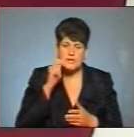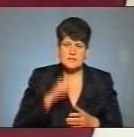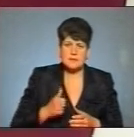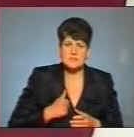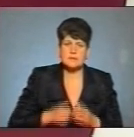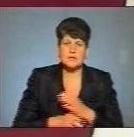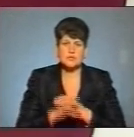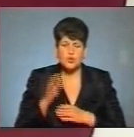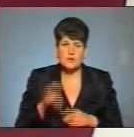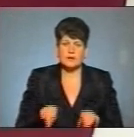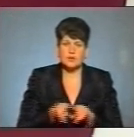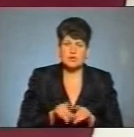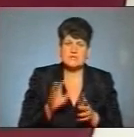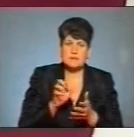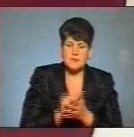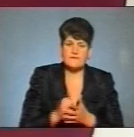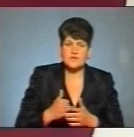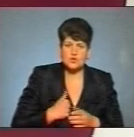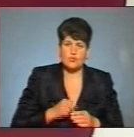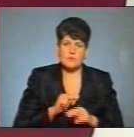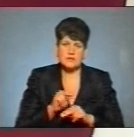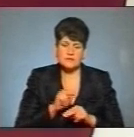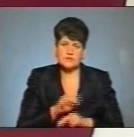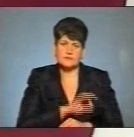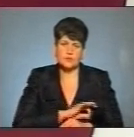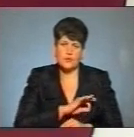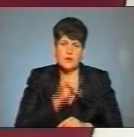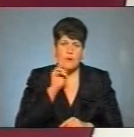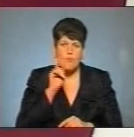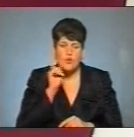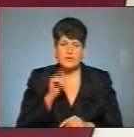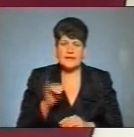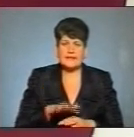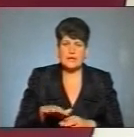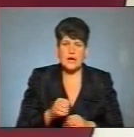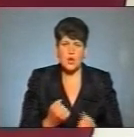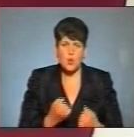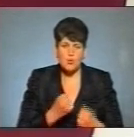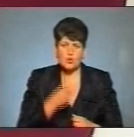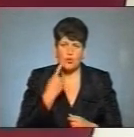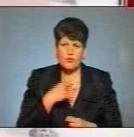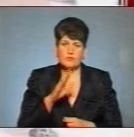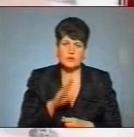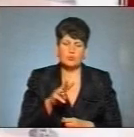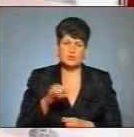на Сході, а також займаються військово-патріотичним вихованням молоді та територіальною обороною, каже Володимир